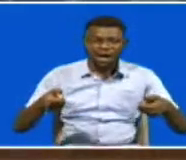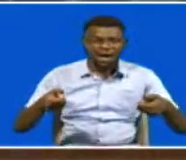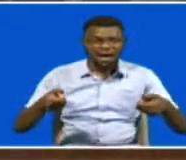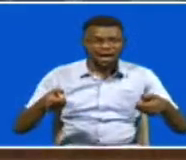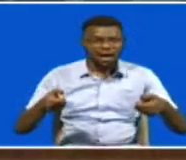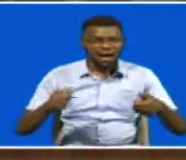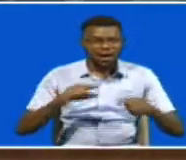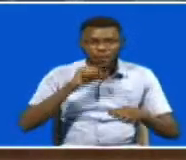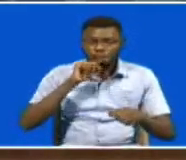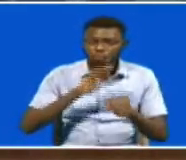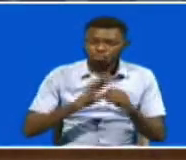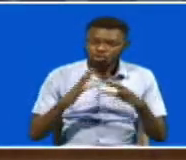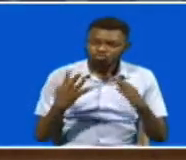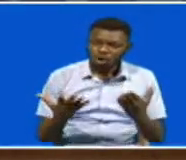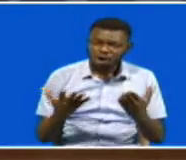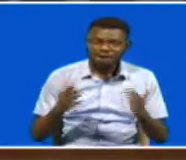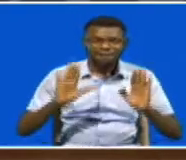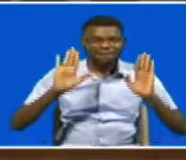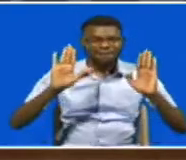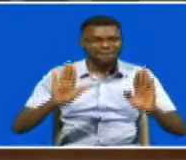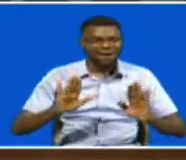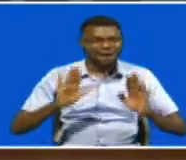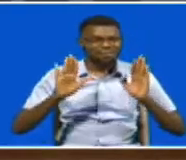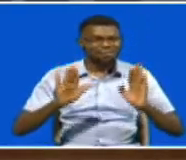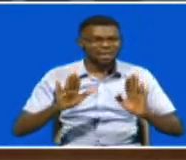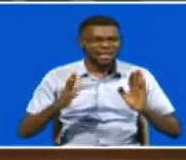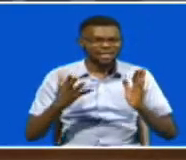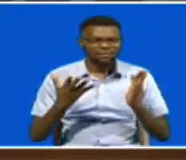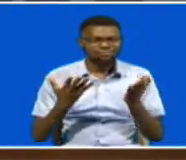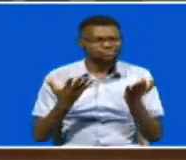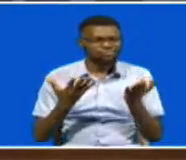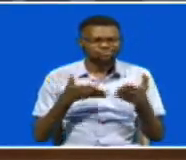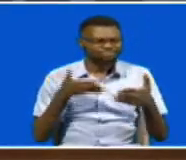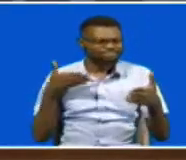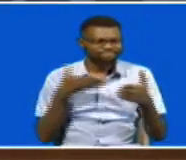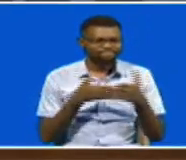wakiahidi kuendesha kampeni dhidi ya maandamano katika kaunti za Nyanza na vile vile